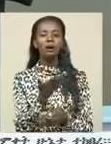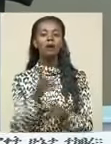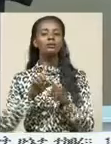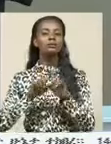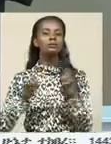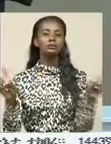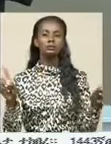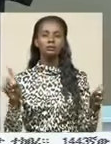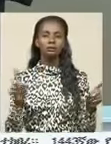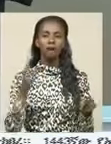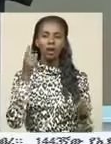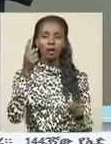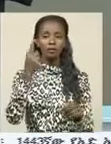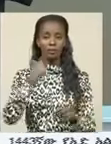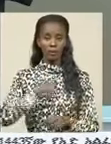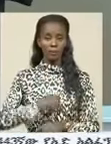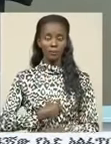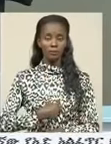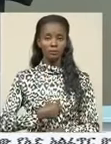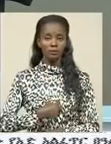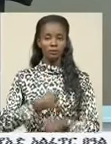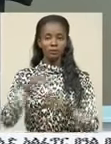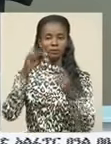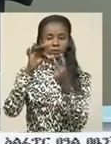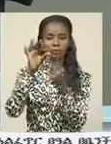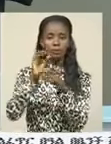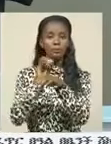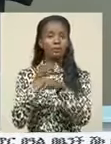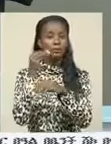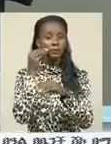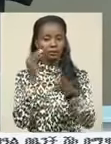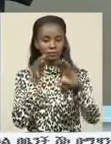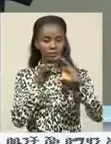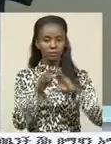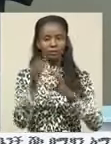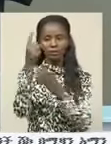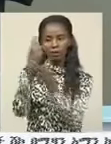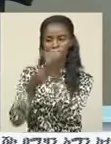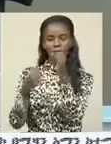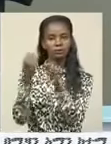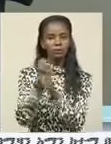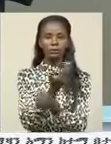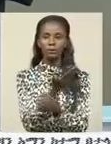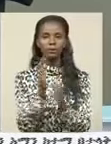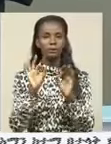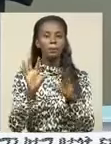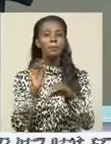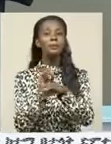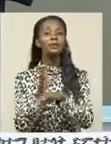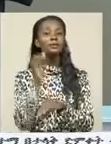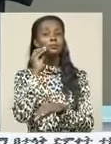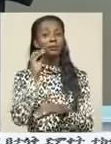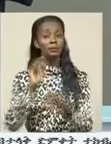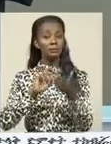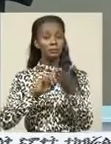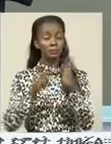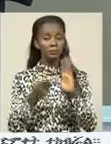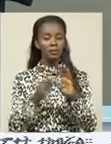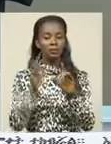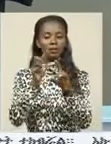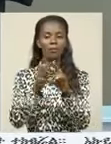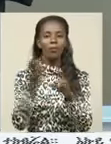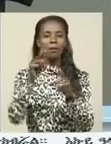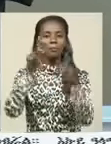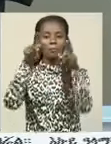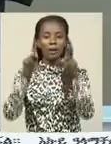ግን አንድ አባል ተመርጦ ምክር ቤት ሲገባ በተናጠል የሚሰራው ነገር የለም። ቅድም እንዳልኩት ምክር ቤት የሚለው ቃል ወይም ደግሞ